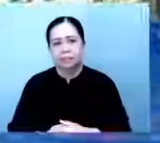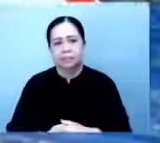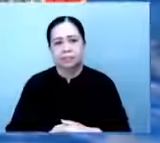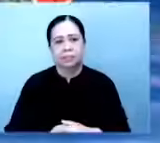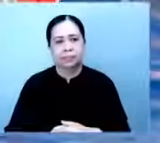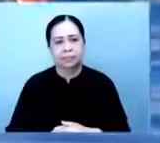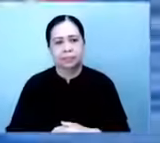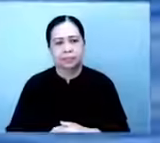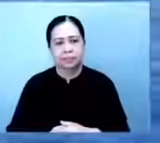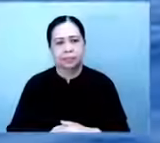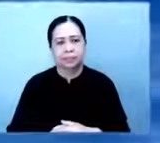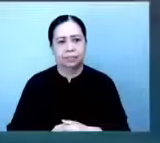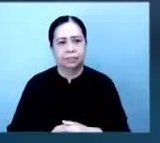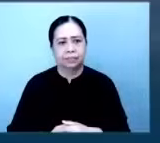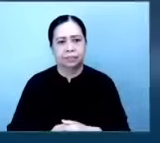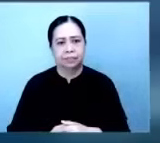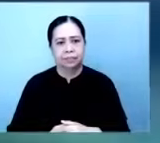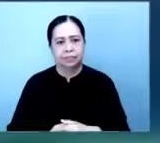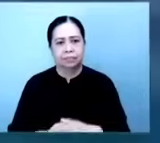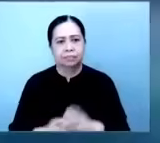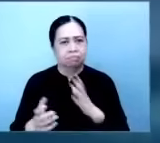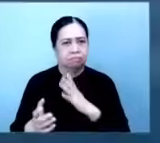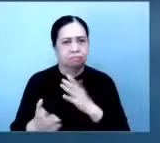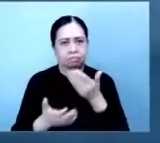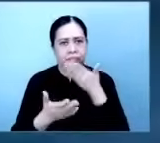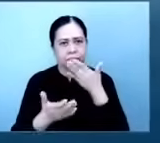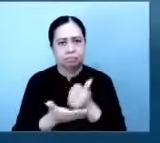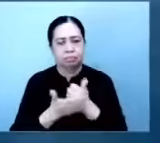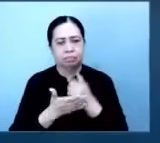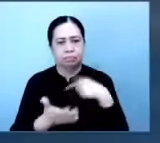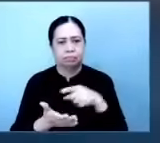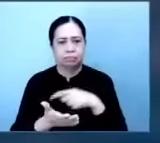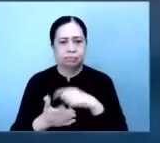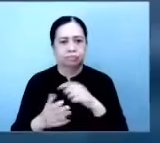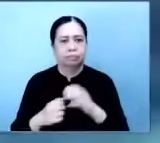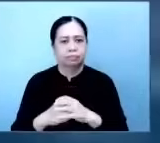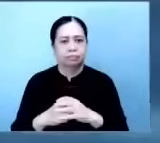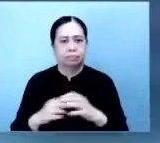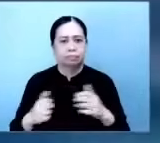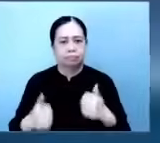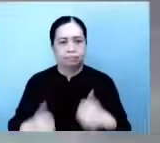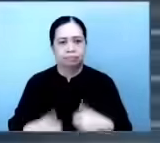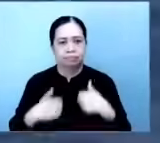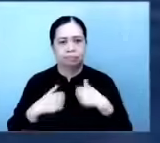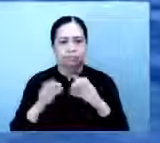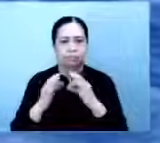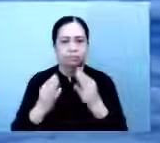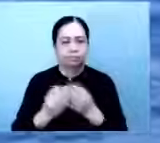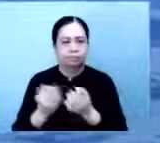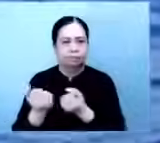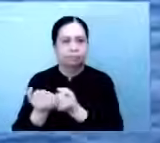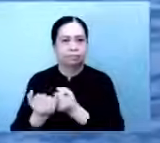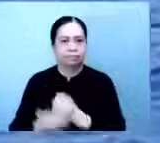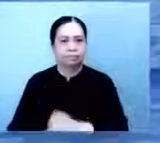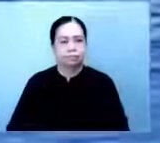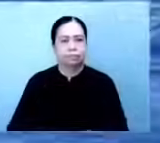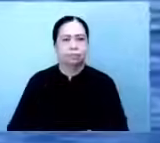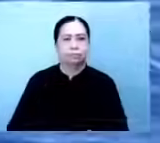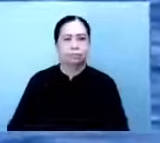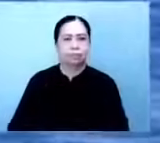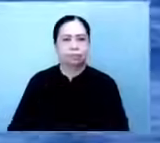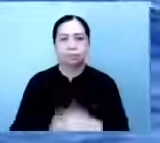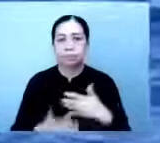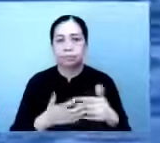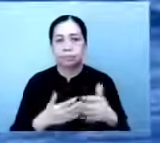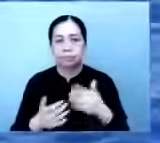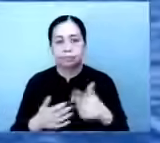Oo. Malaking tulong na rin yan sa amin. Sige. Para makapuhay sa mga pamilya namin. Kahit hanap buhay